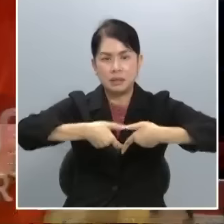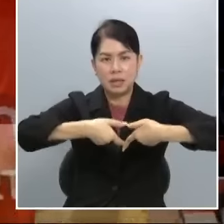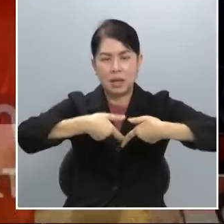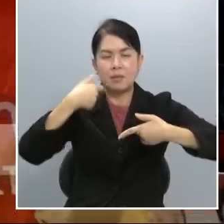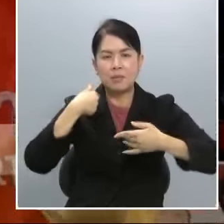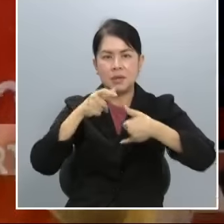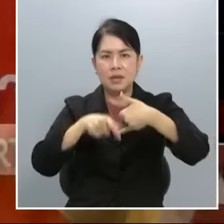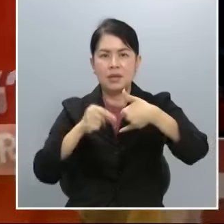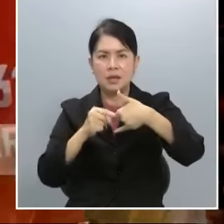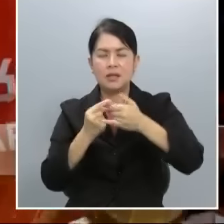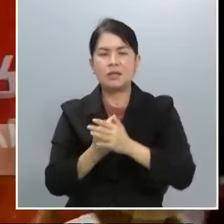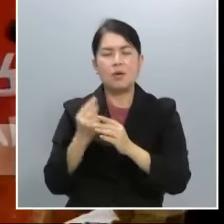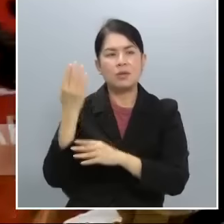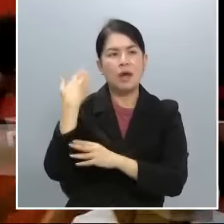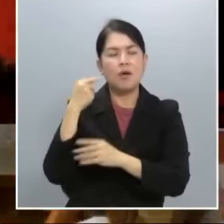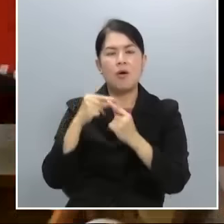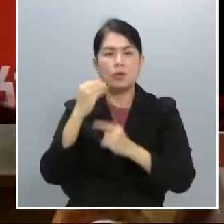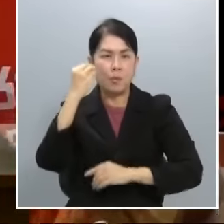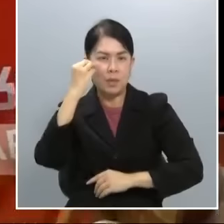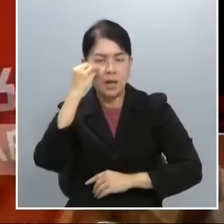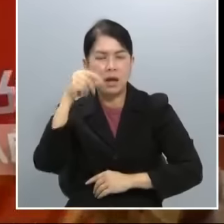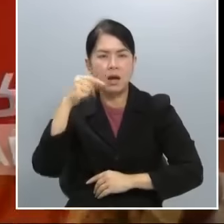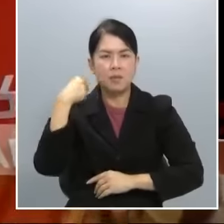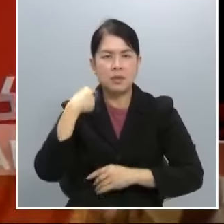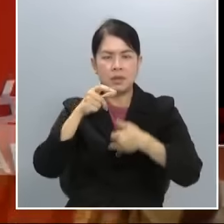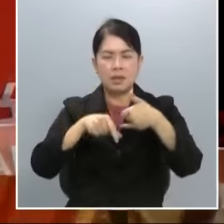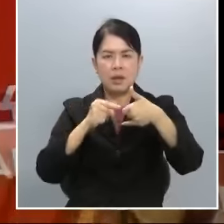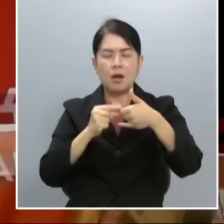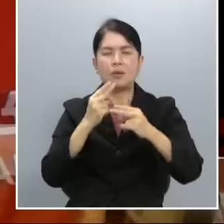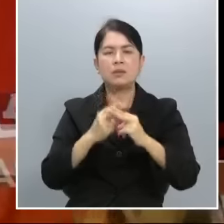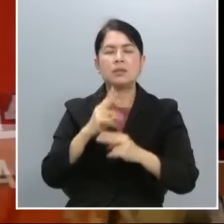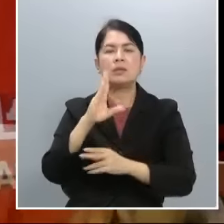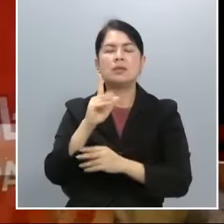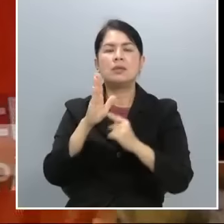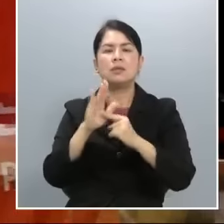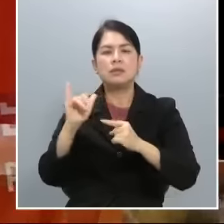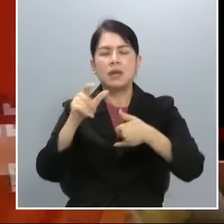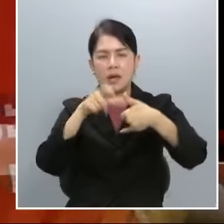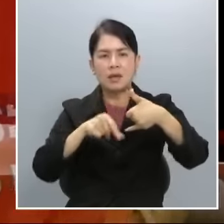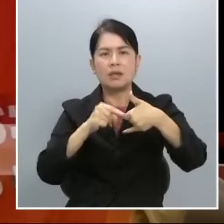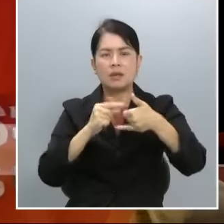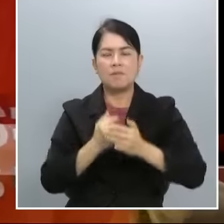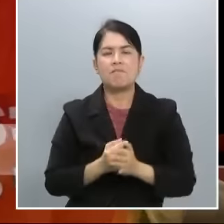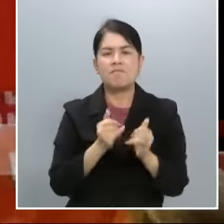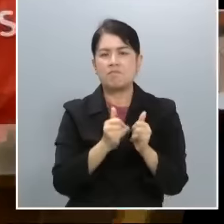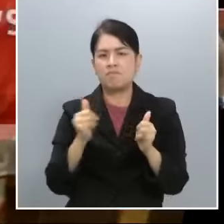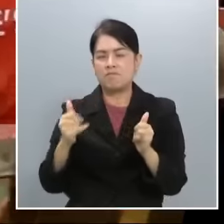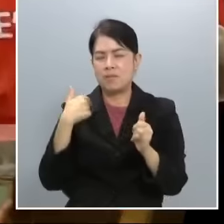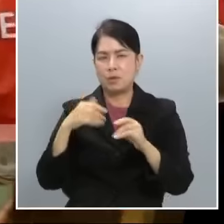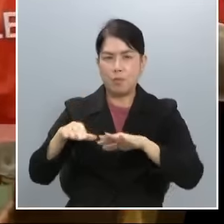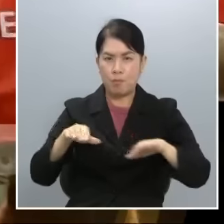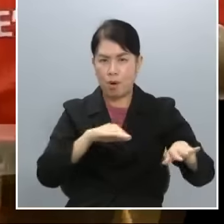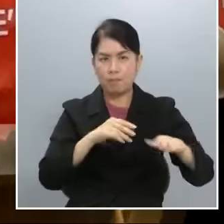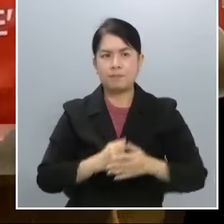ตน์อดีตหัวหน้าพรรคก้าวไกลเช่นเดียวกับคุณชัยธวัฒน์ตุลาธนอดีตหัวหน้าพรรคก้าวไกลคนสุดท้ายตอนหนึ่